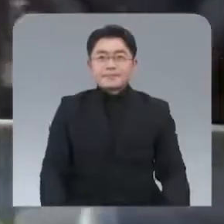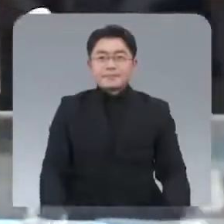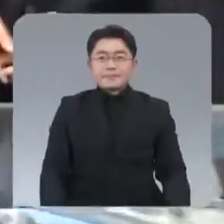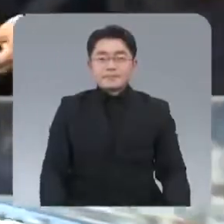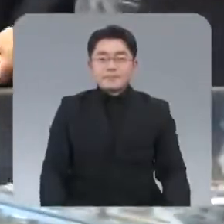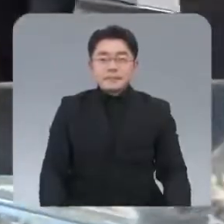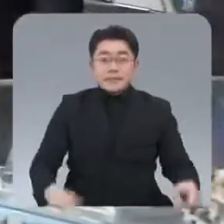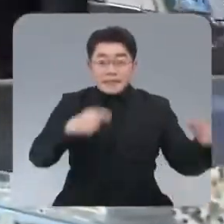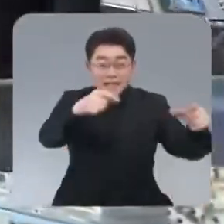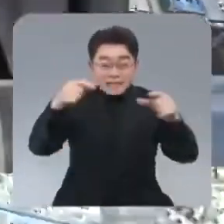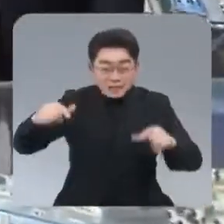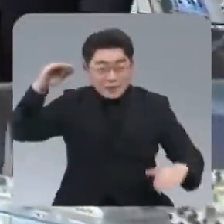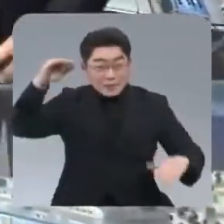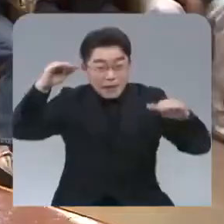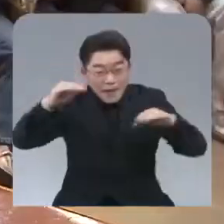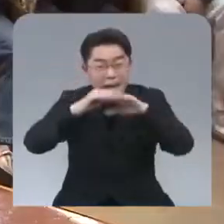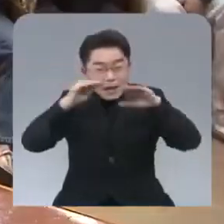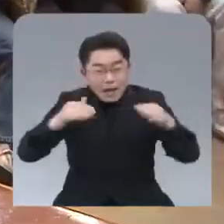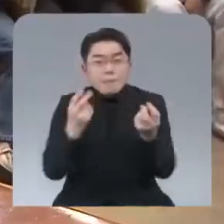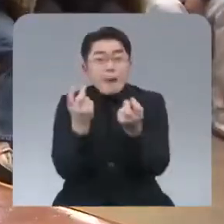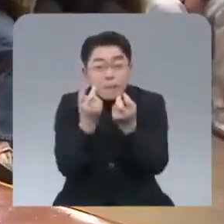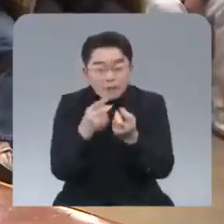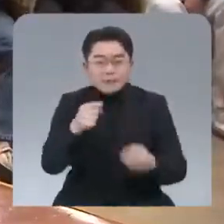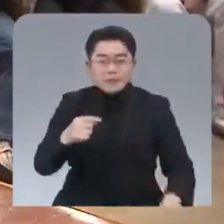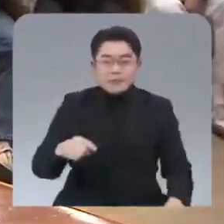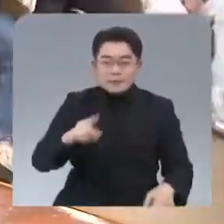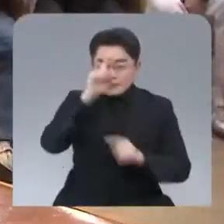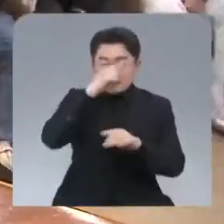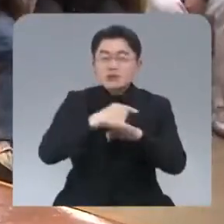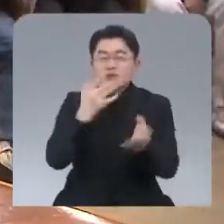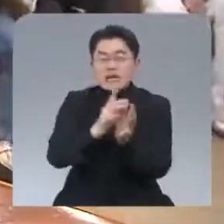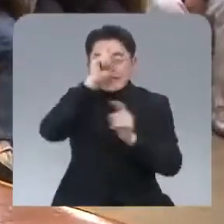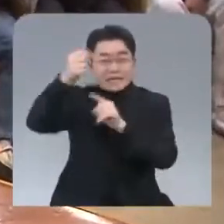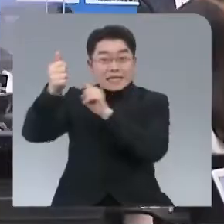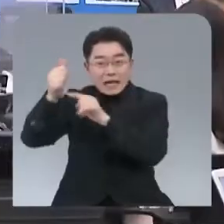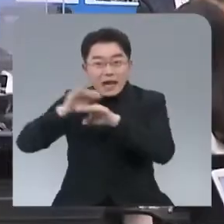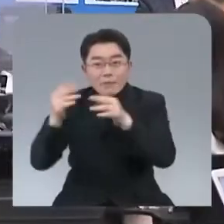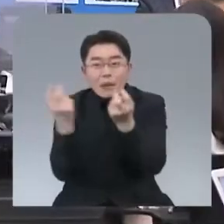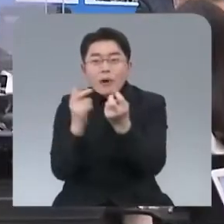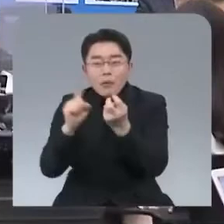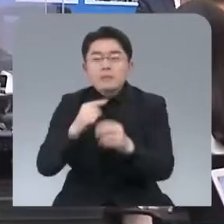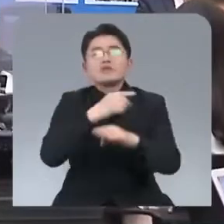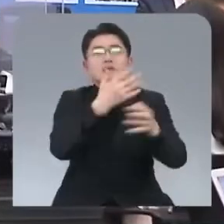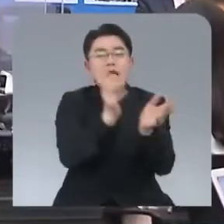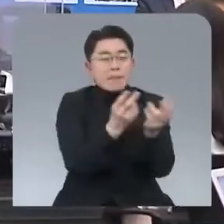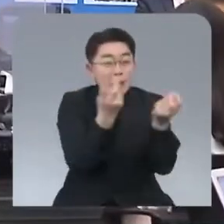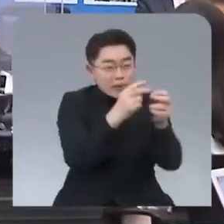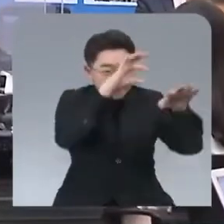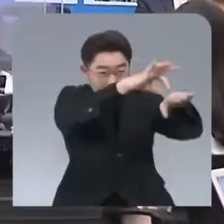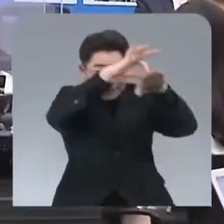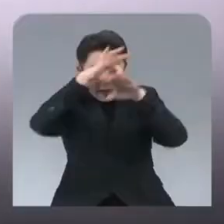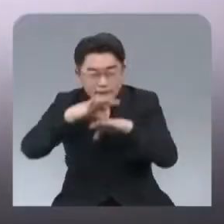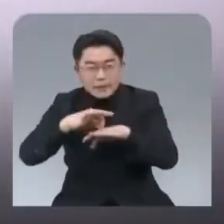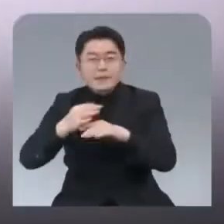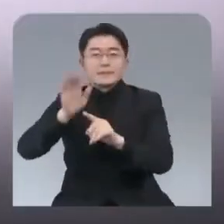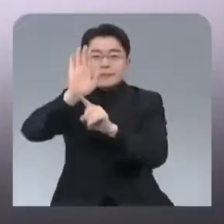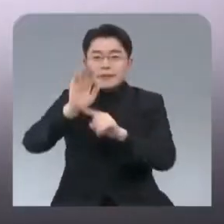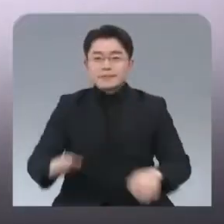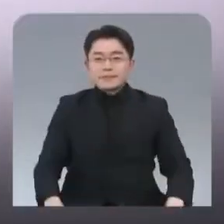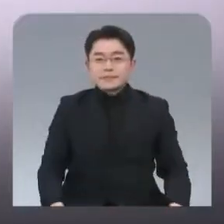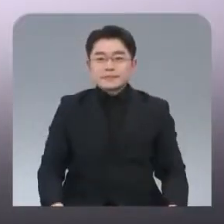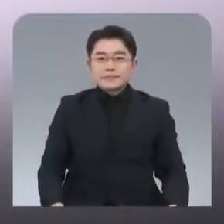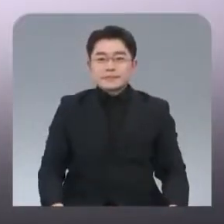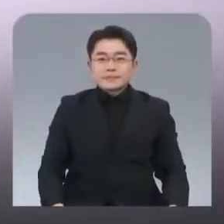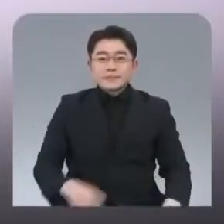지역균형 발전에 대한 민주당 이재명 후보의 법은 그간 민주당 기조를 명확히 있고 있습니다 민주당 정부는